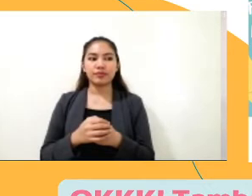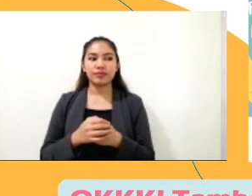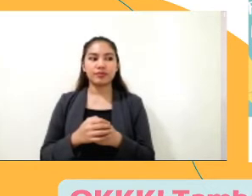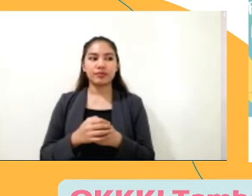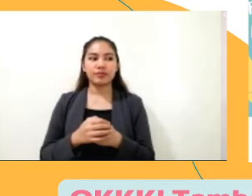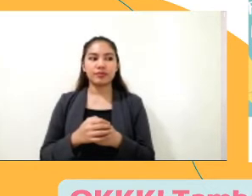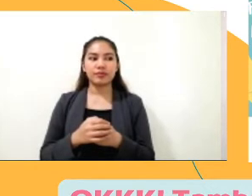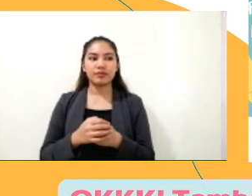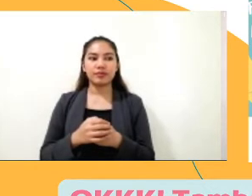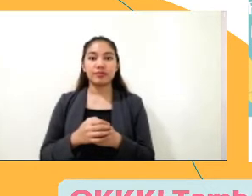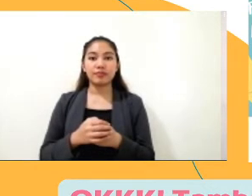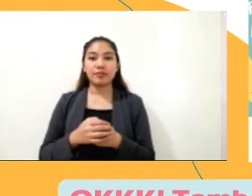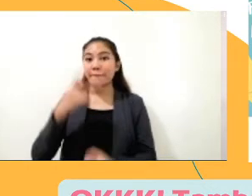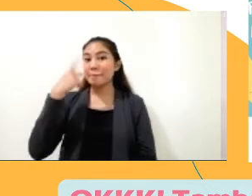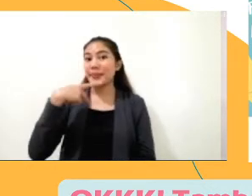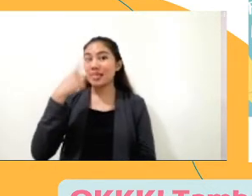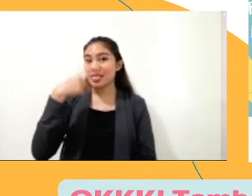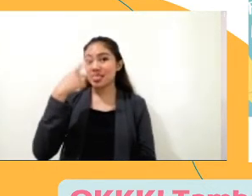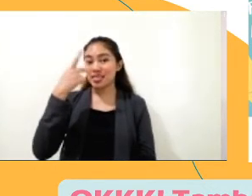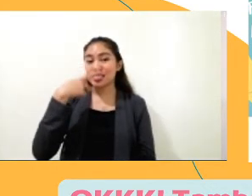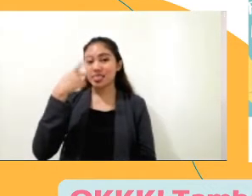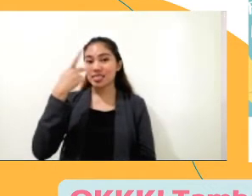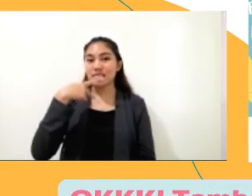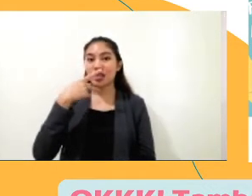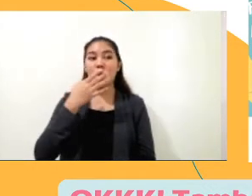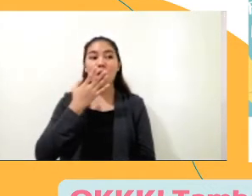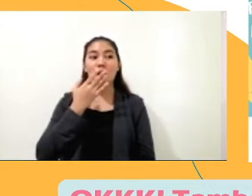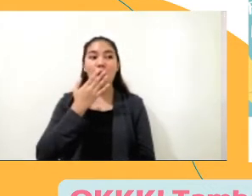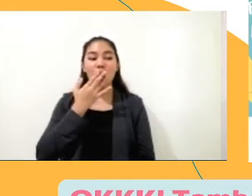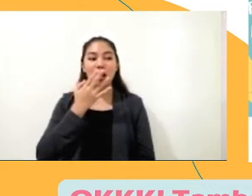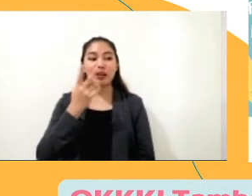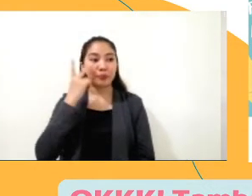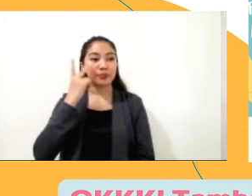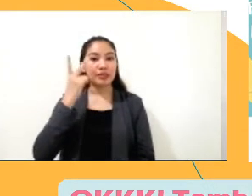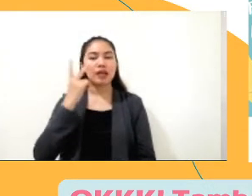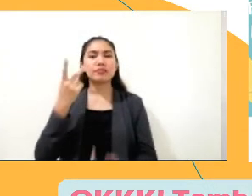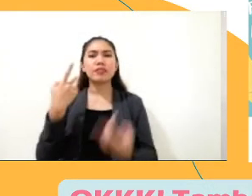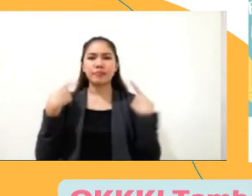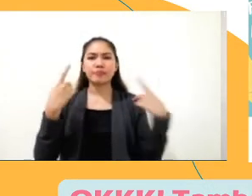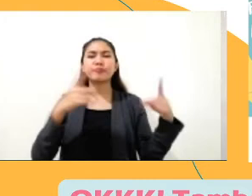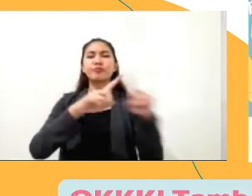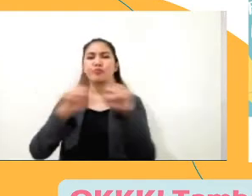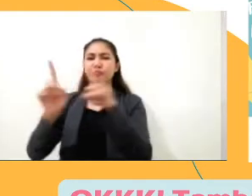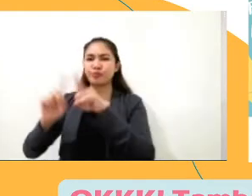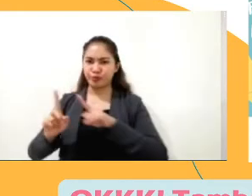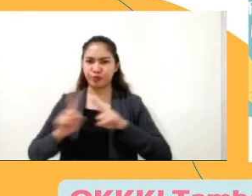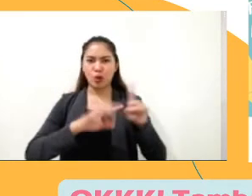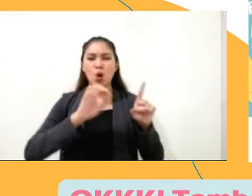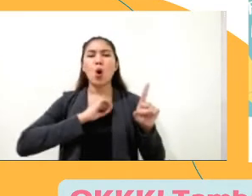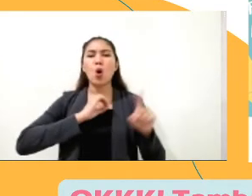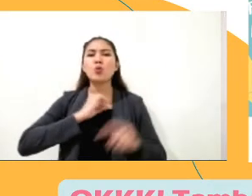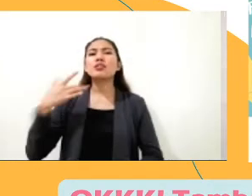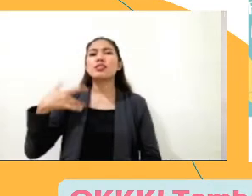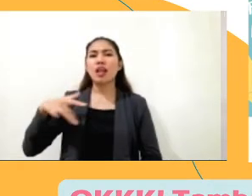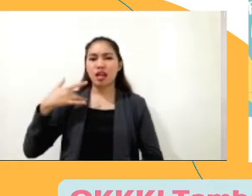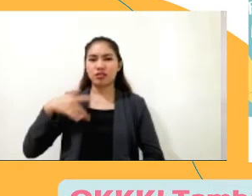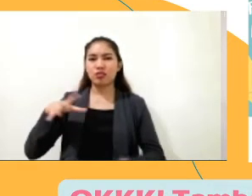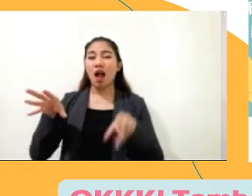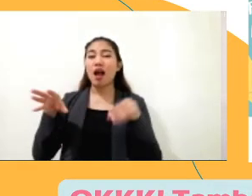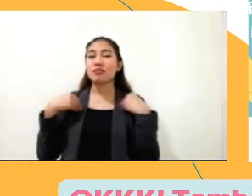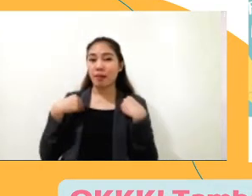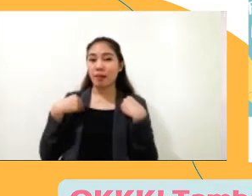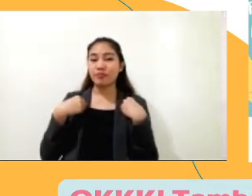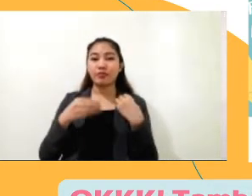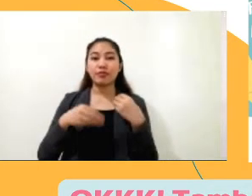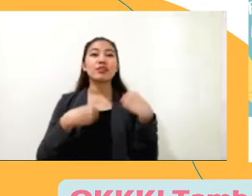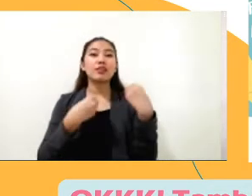may pink po siya na background. Iba-iba tayo ng pamamaraan ng pagtanggap at pagbibigay ng